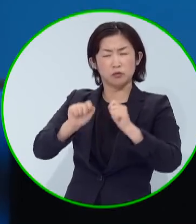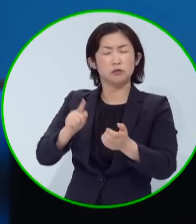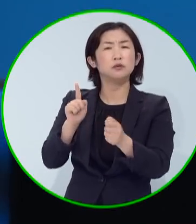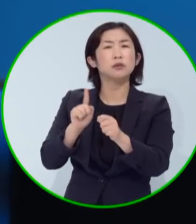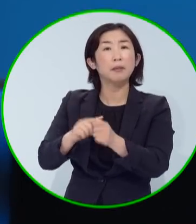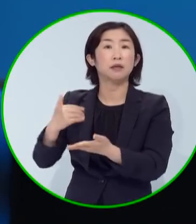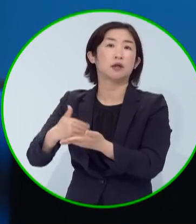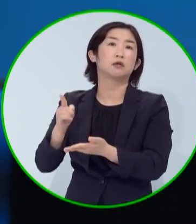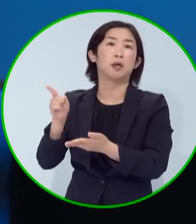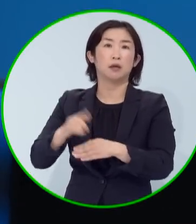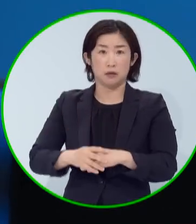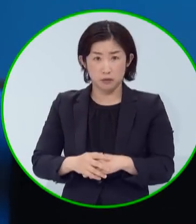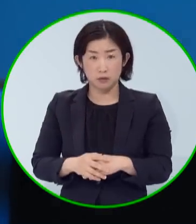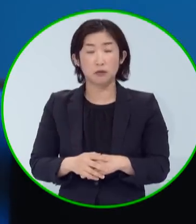説明しています